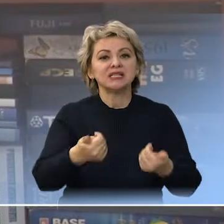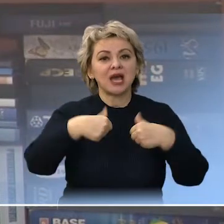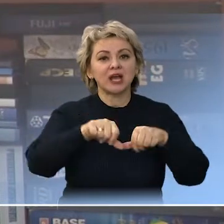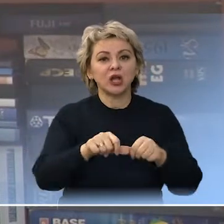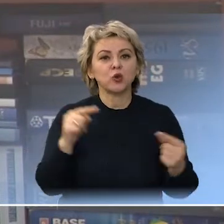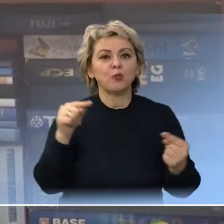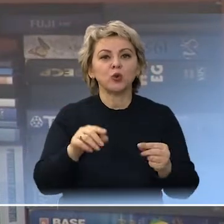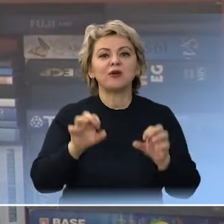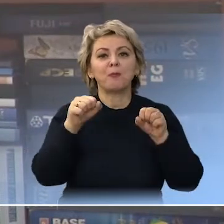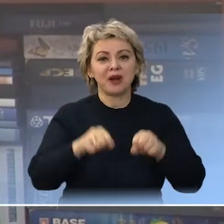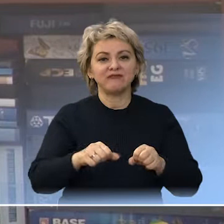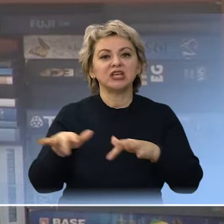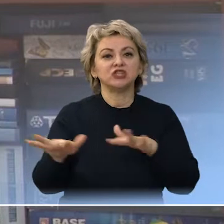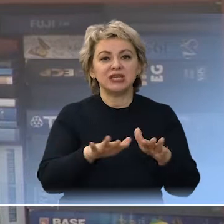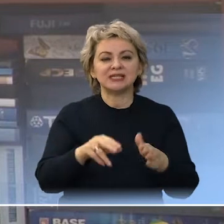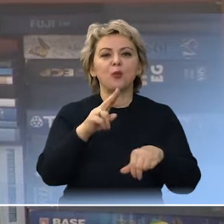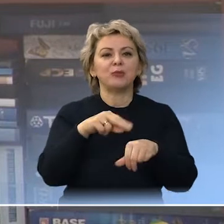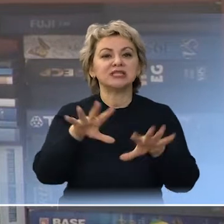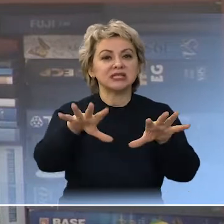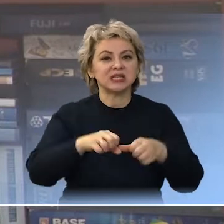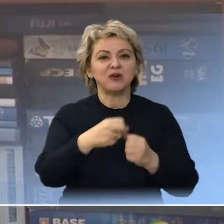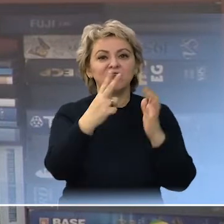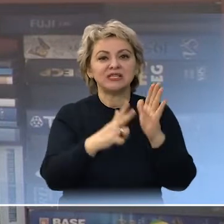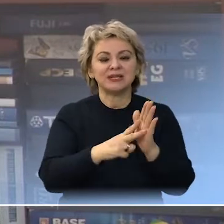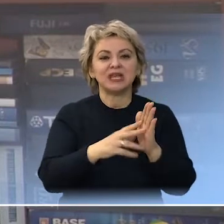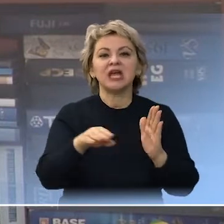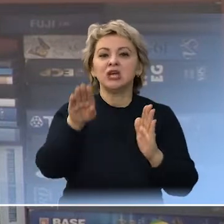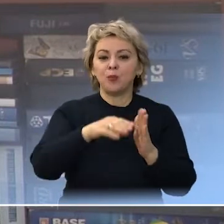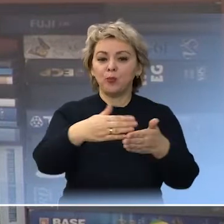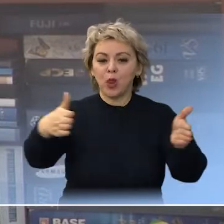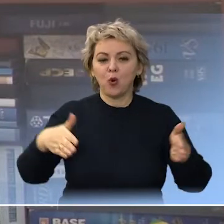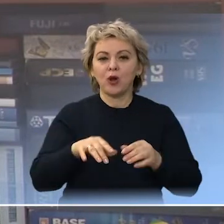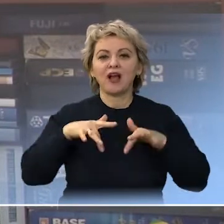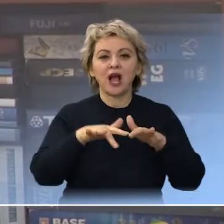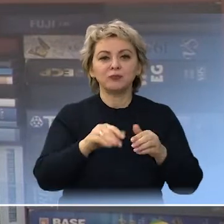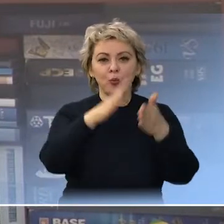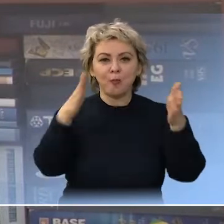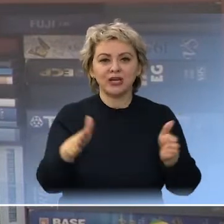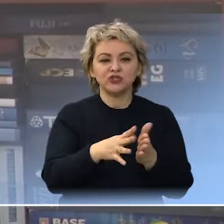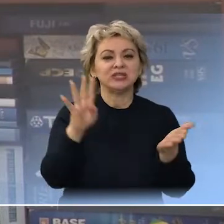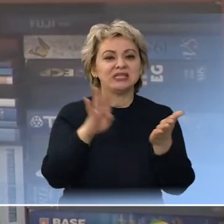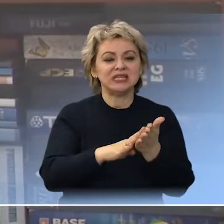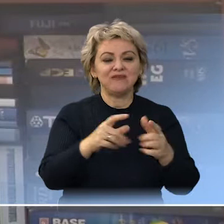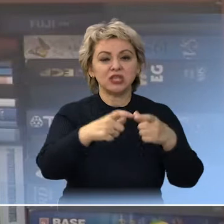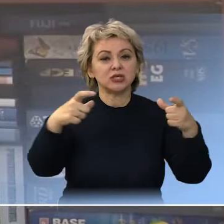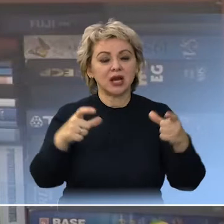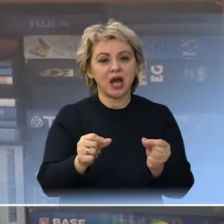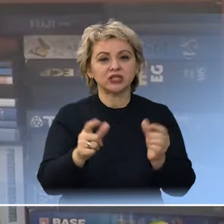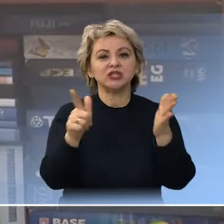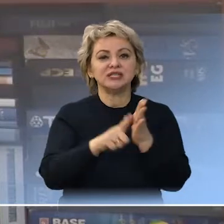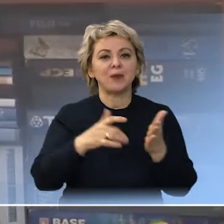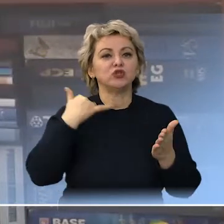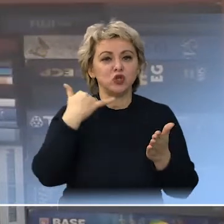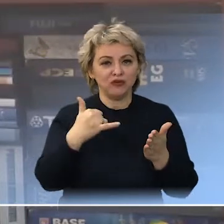организации противоправной деятельности правоохранители изъяли 18 системных блоков, 16 мониторов, 9 банковских карт, 7